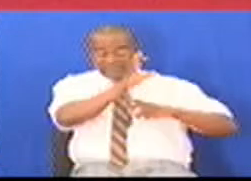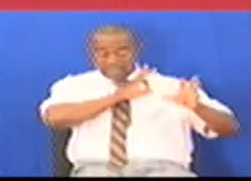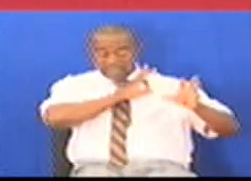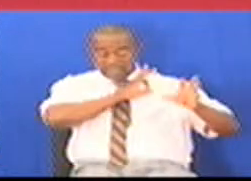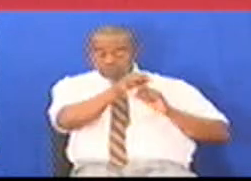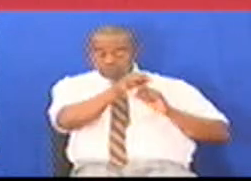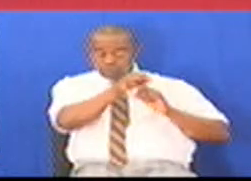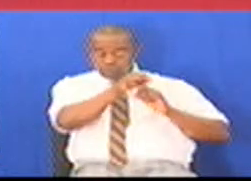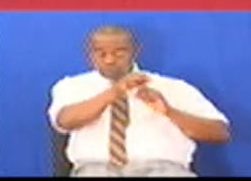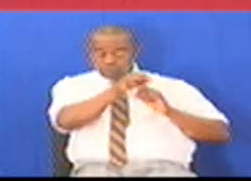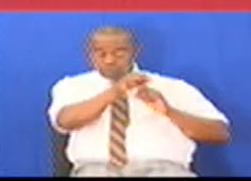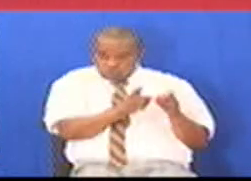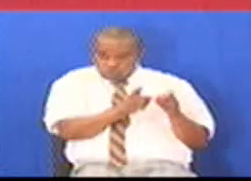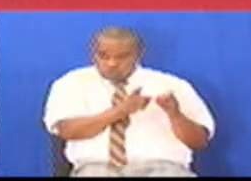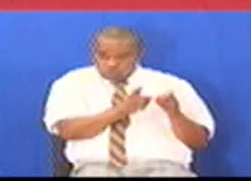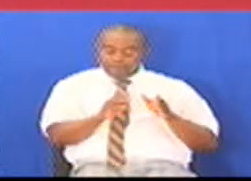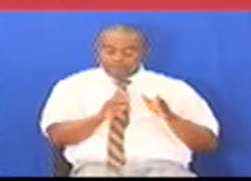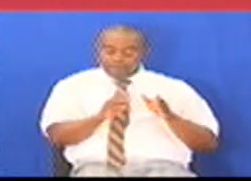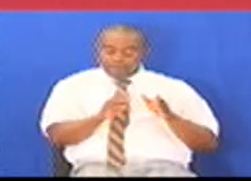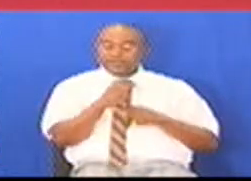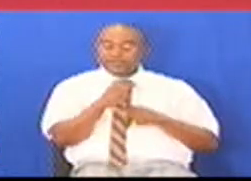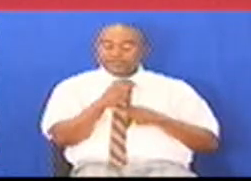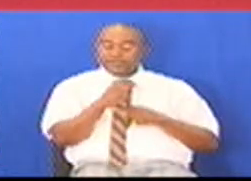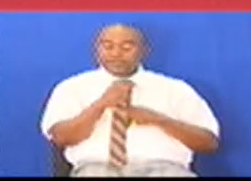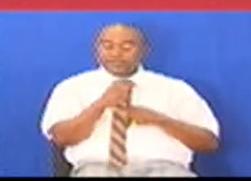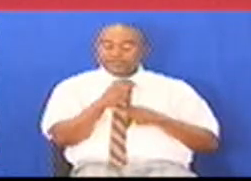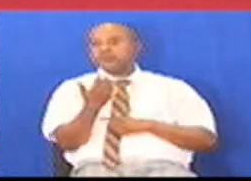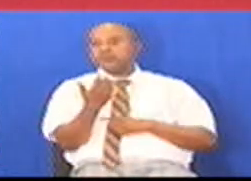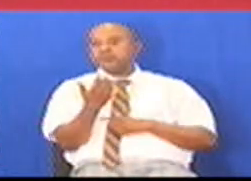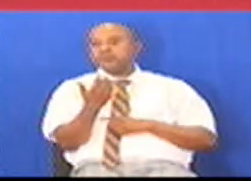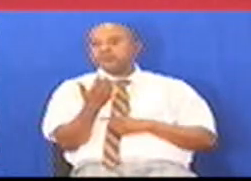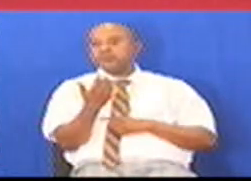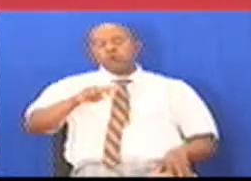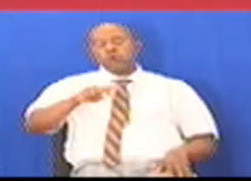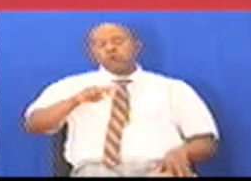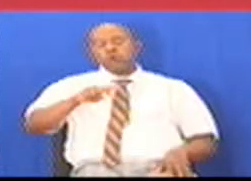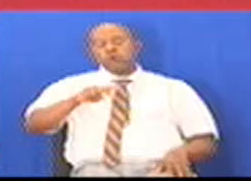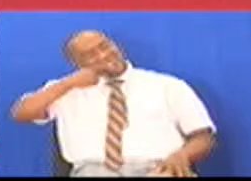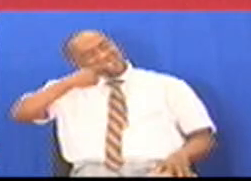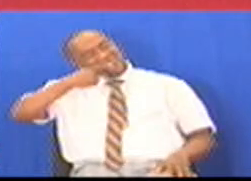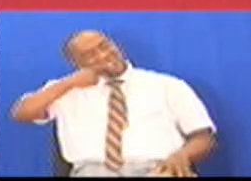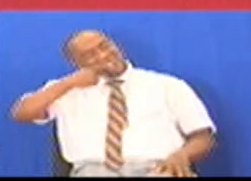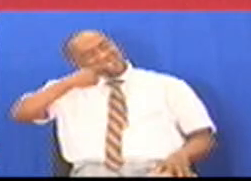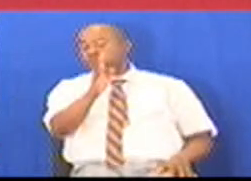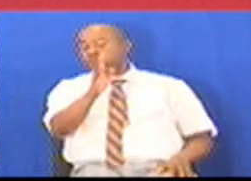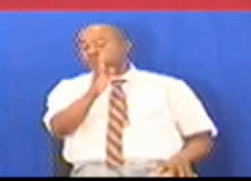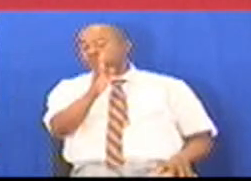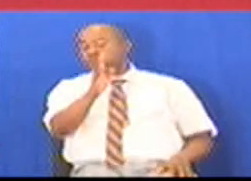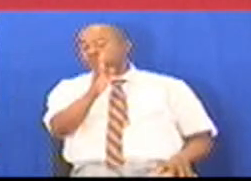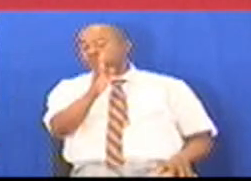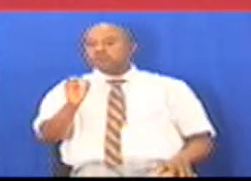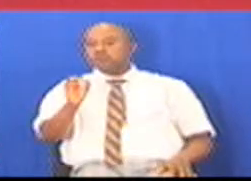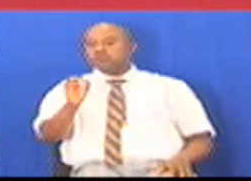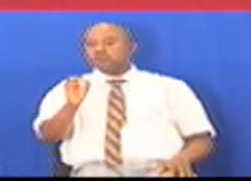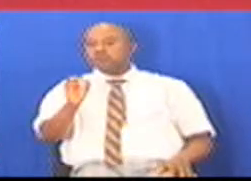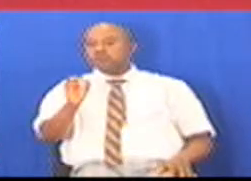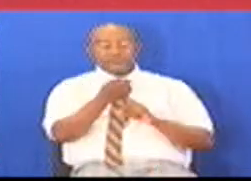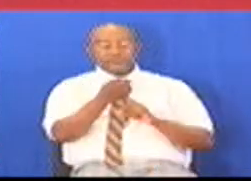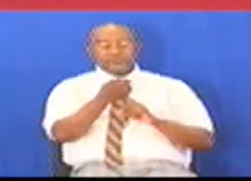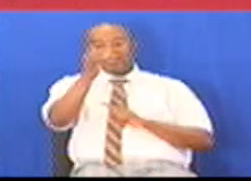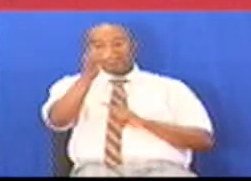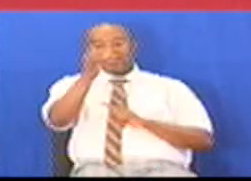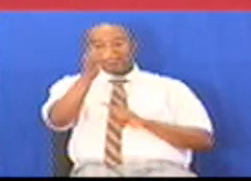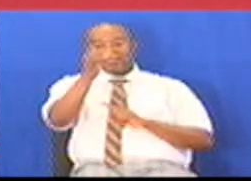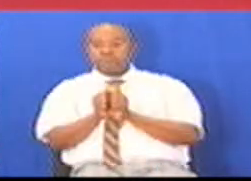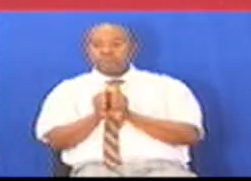kwamba mpango wa pili wa maendeleo wa miaka mitano umeshindwa kabisa, yani 0%, kufikia lengo la wastani wa 10%